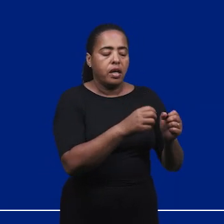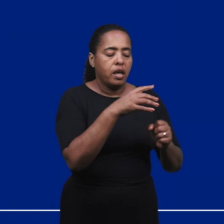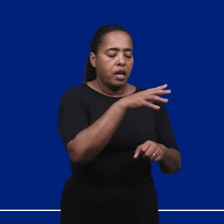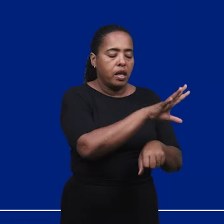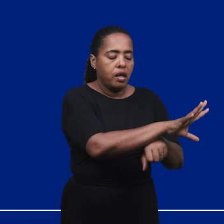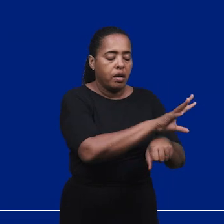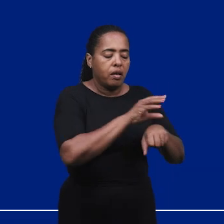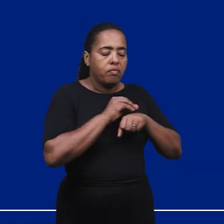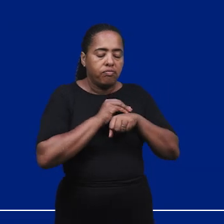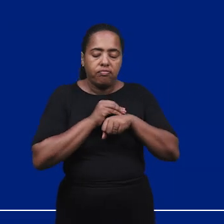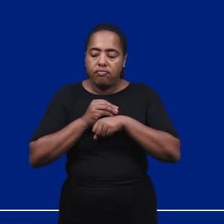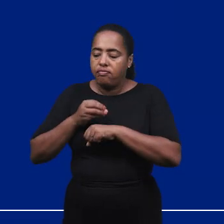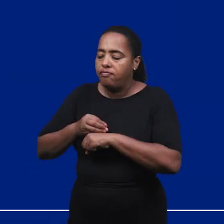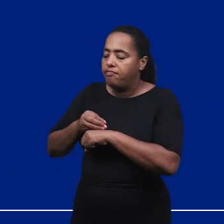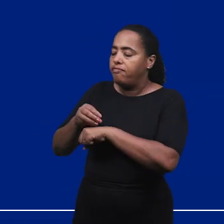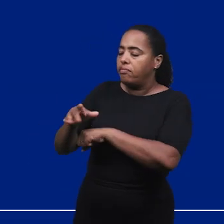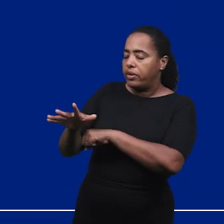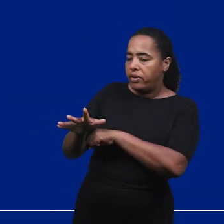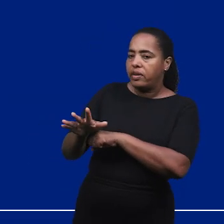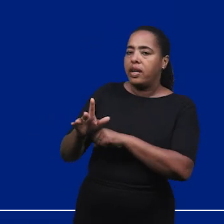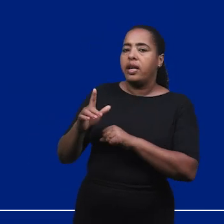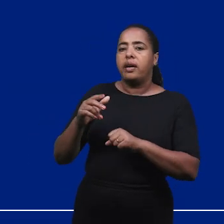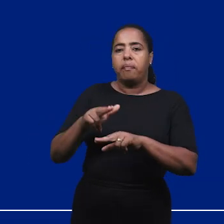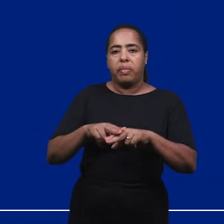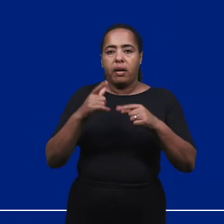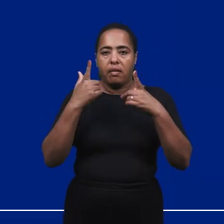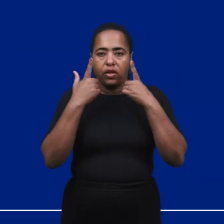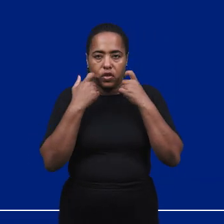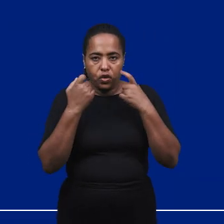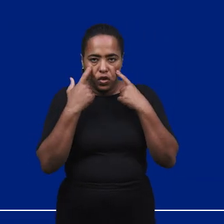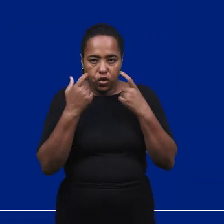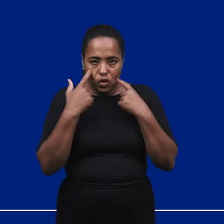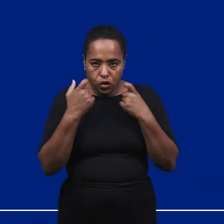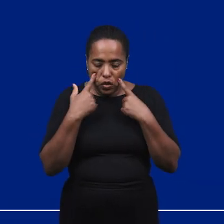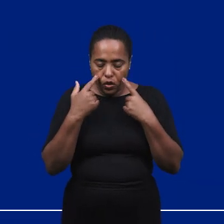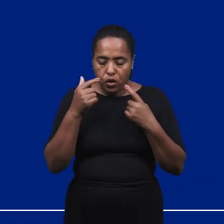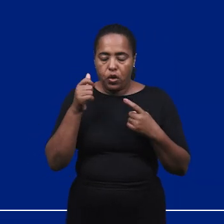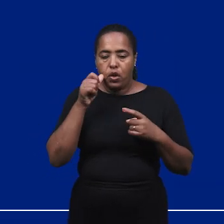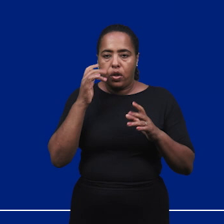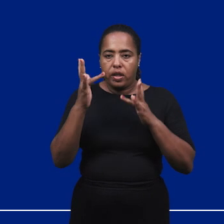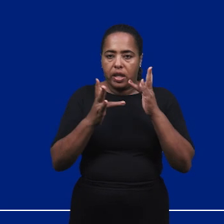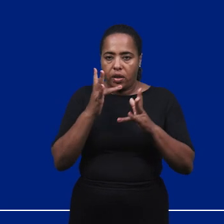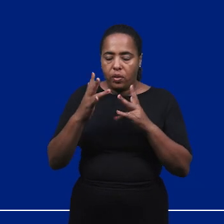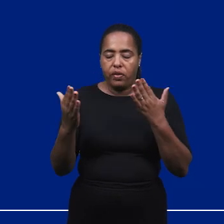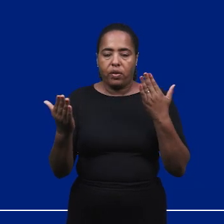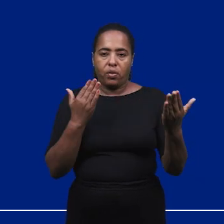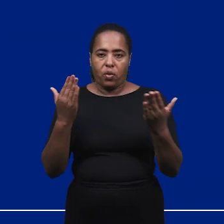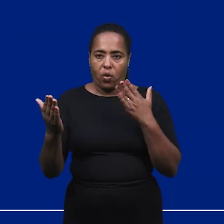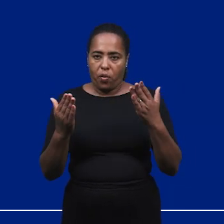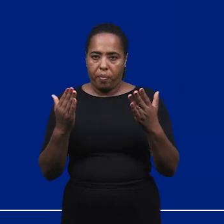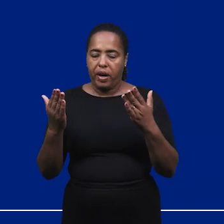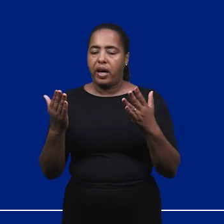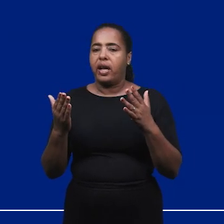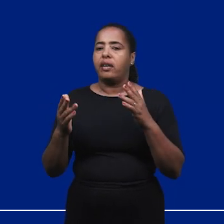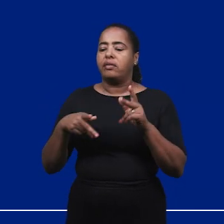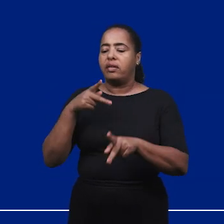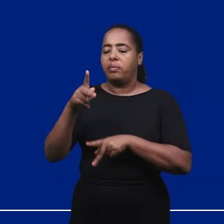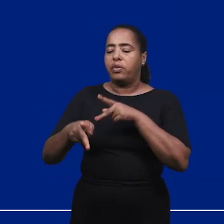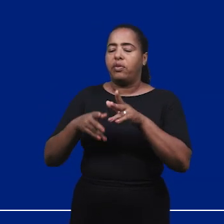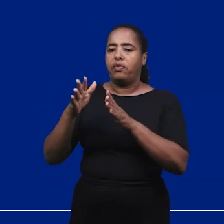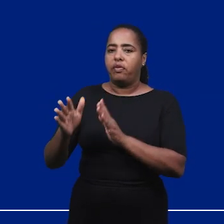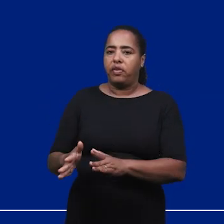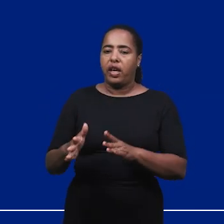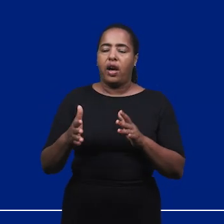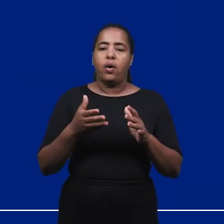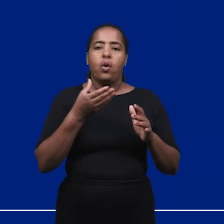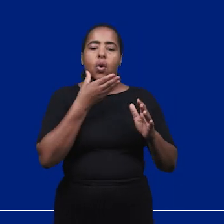épouse a eu la révélation, la prophétie qu'à travers euh, donc la fiancée qu'est l'Église